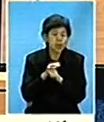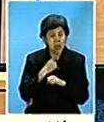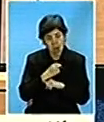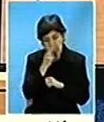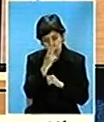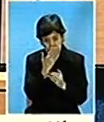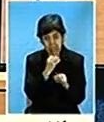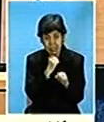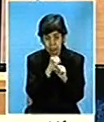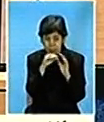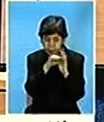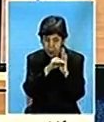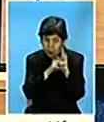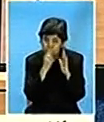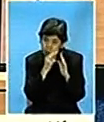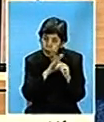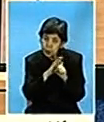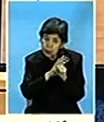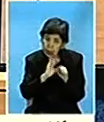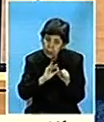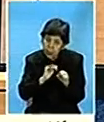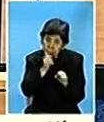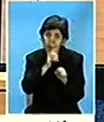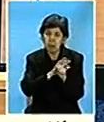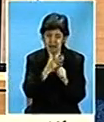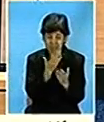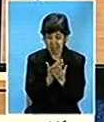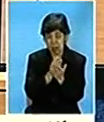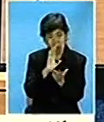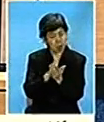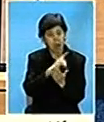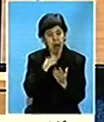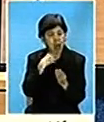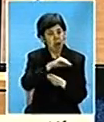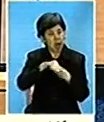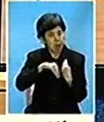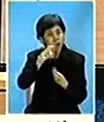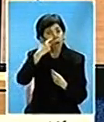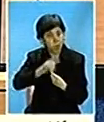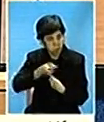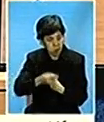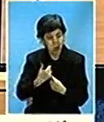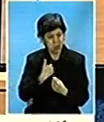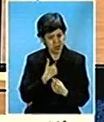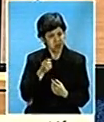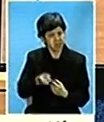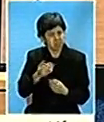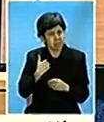ของการจัดทำที่ดีขึ้นถึงแม้ว่าจะยังคงเป็นงบประมาณที่ขาดดุลอยู่แต่ก็ถือว่ามีความจำ